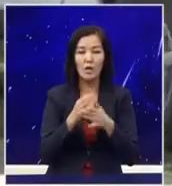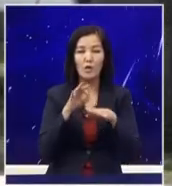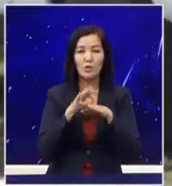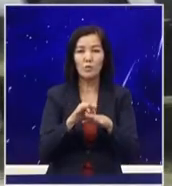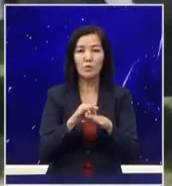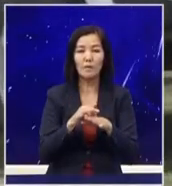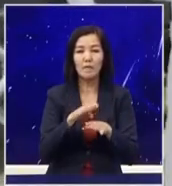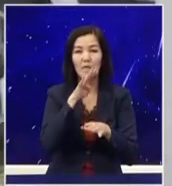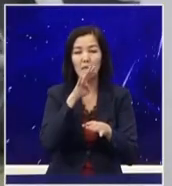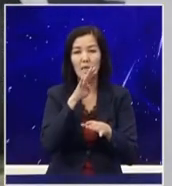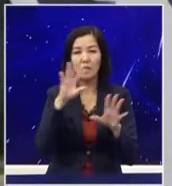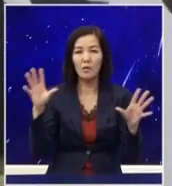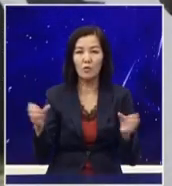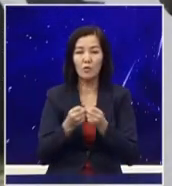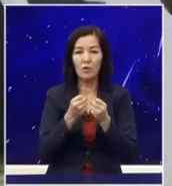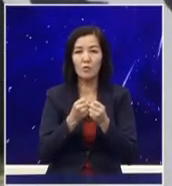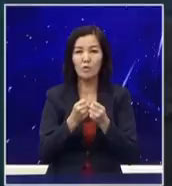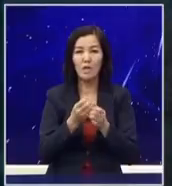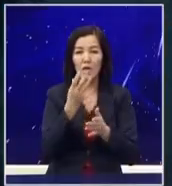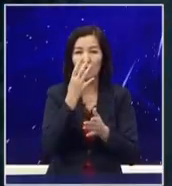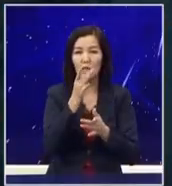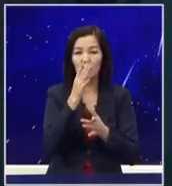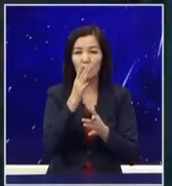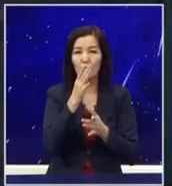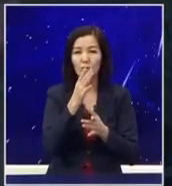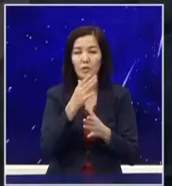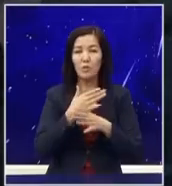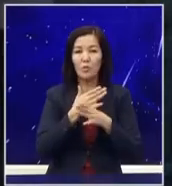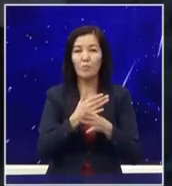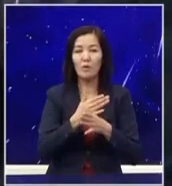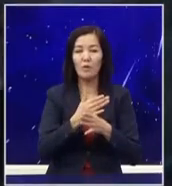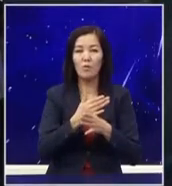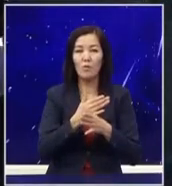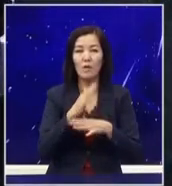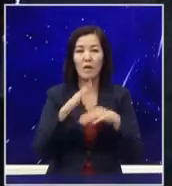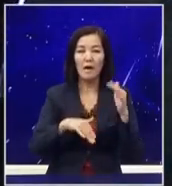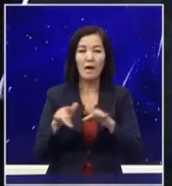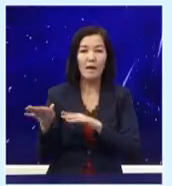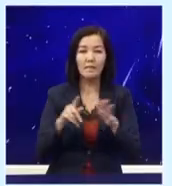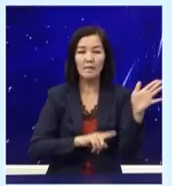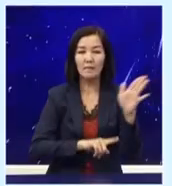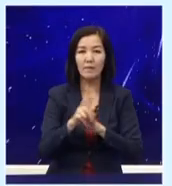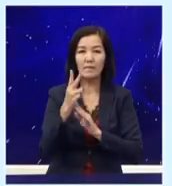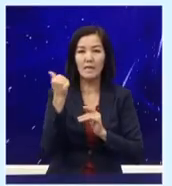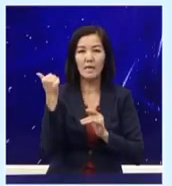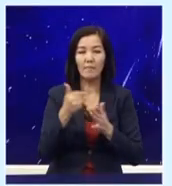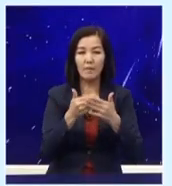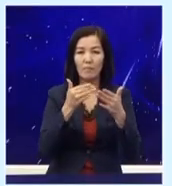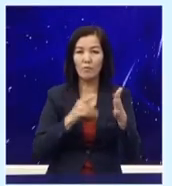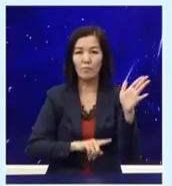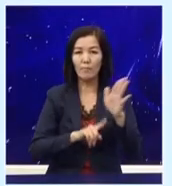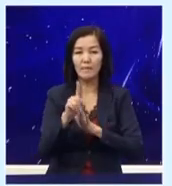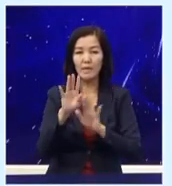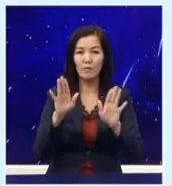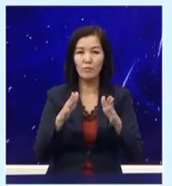жатыр. Текелілік құтқарушылар да жылыту маусым аясында көмек қол акциясын қолға алды. Осыдан екі апта бұрын басталған науқан аясында